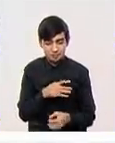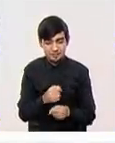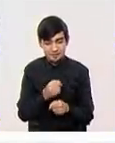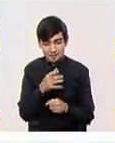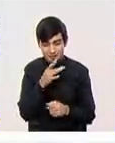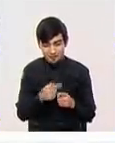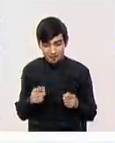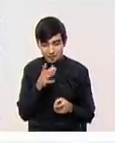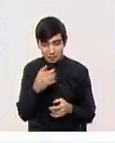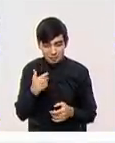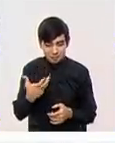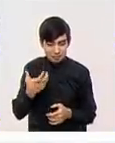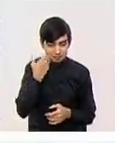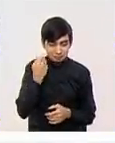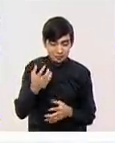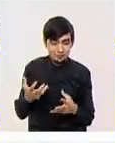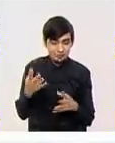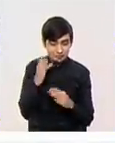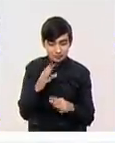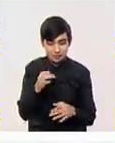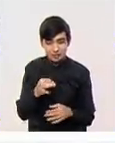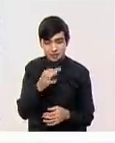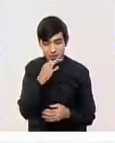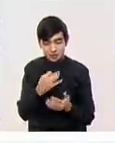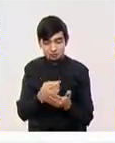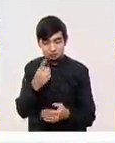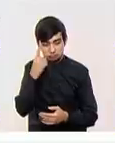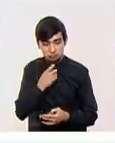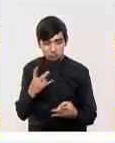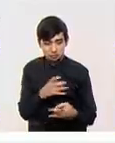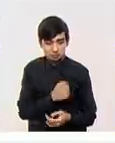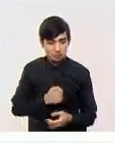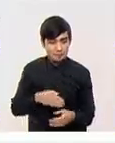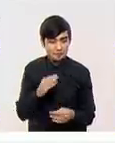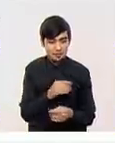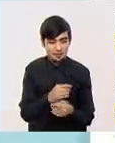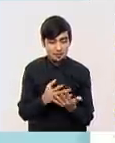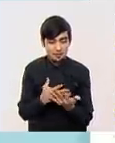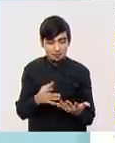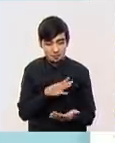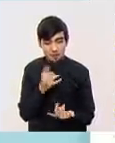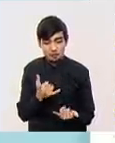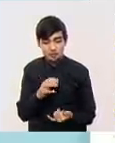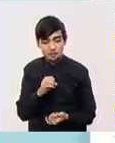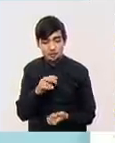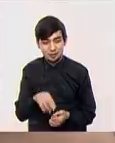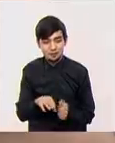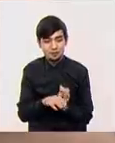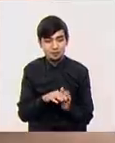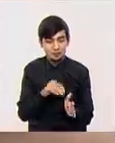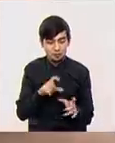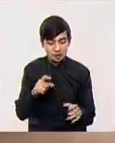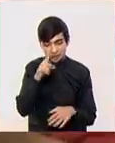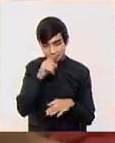уақытта қаржымызды алып үлгере алмаймыз, жауаптылар ертерек ескерту керек еді деген наразылықтарын білдірген. Бүгін сенат депутаттары үкіметтің бұл